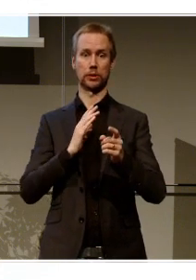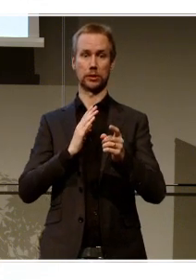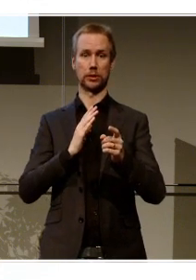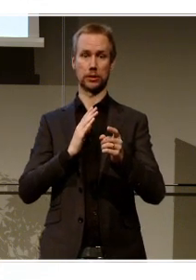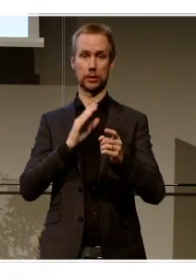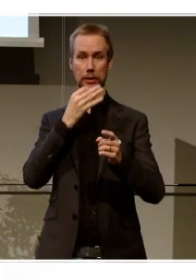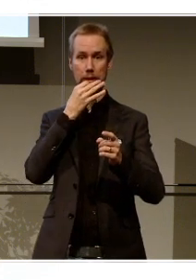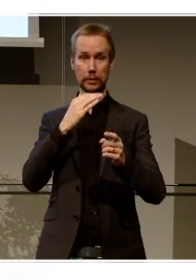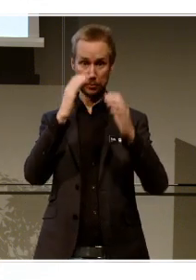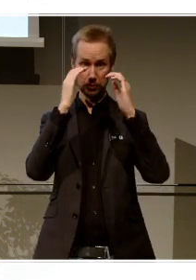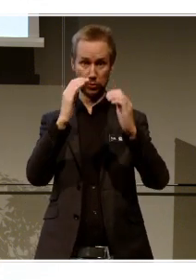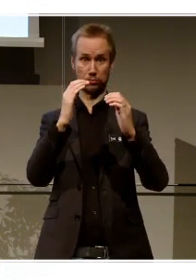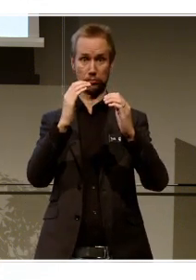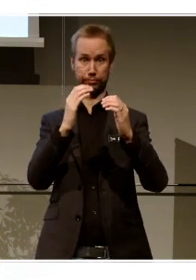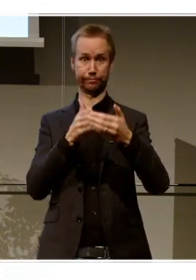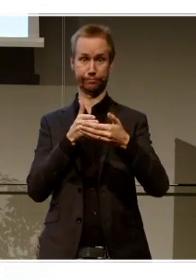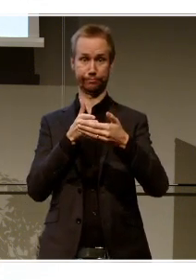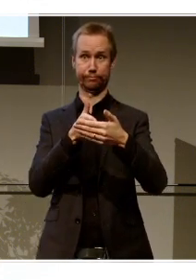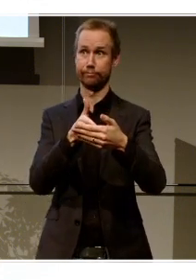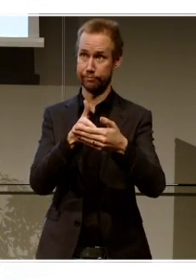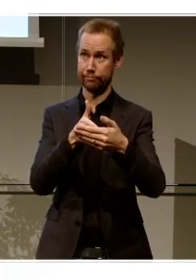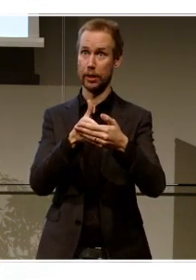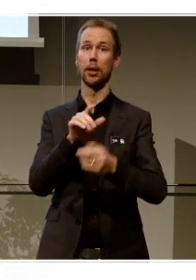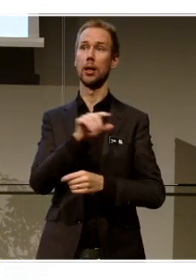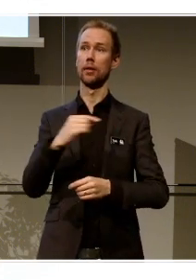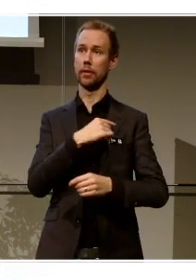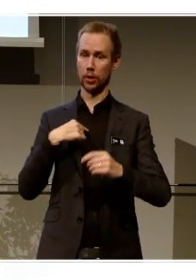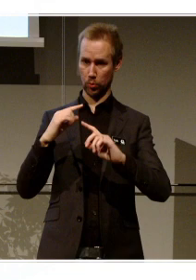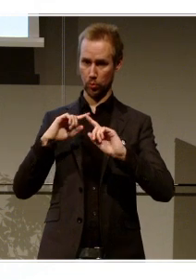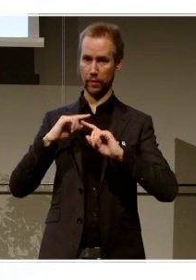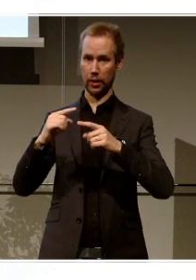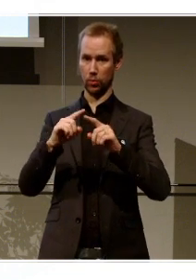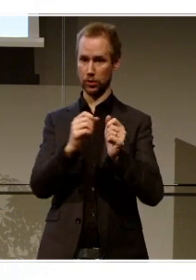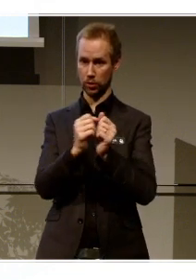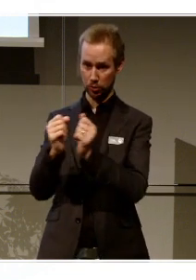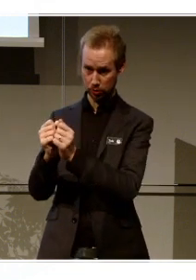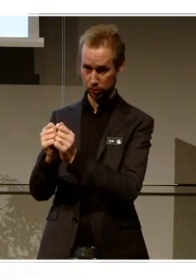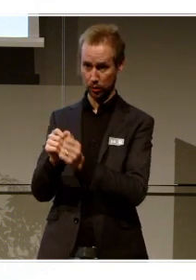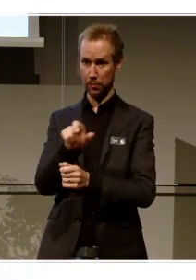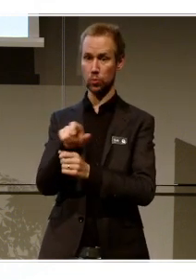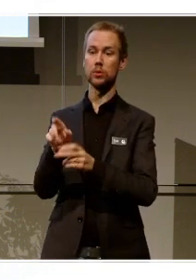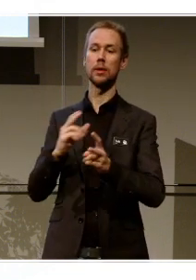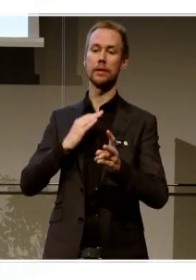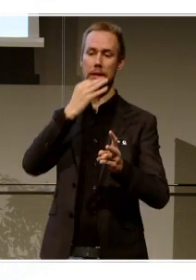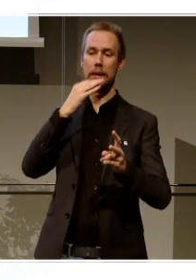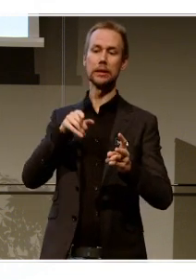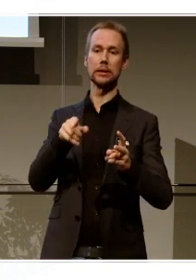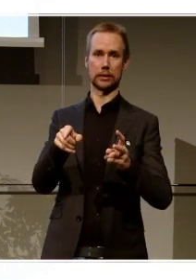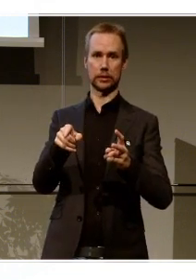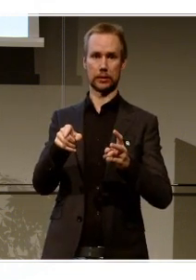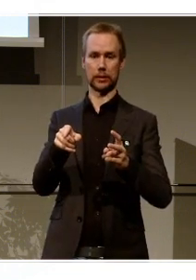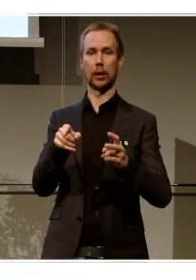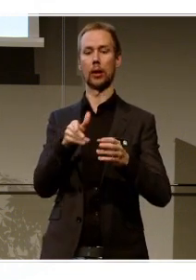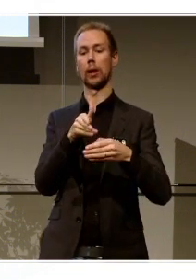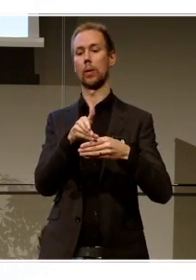Och ibland är det ju så att vi faktiskt utvecklar saker för de här som riskerar att hamna utanför. Och då höjer